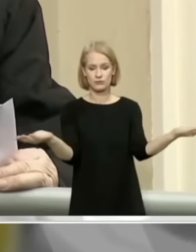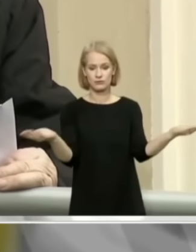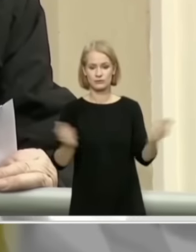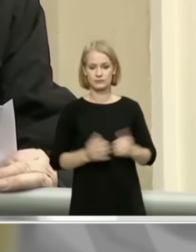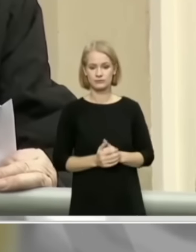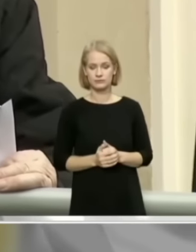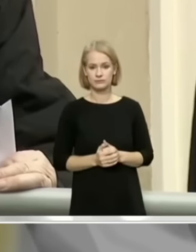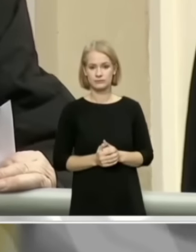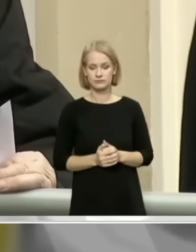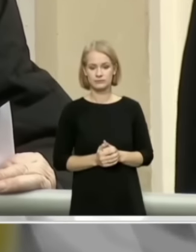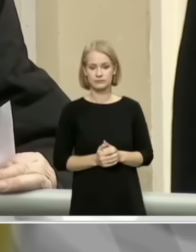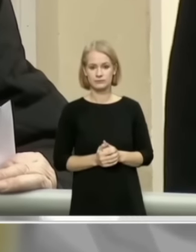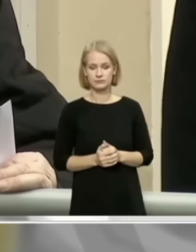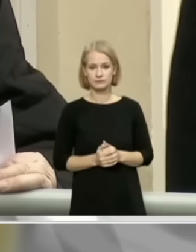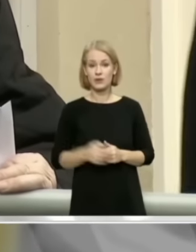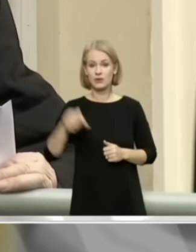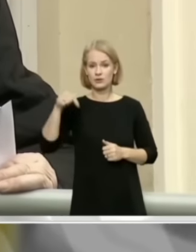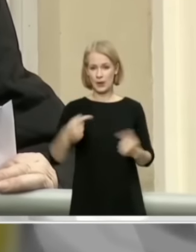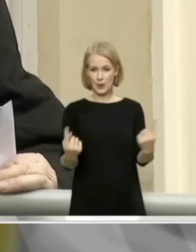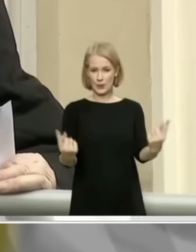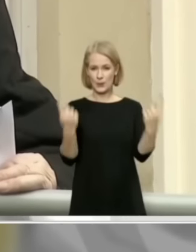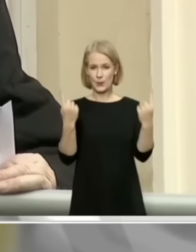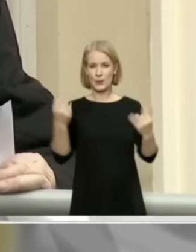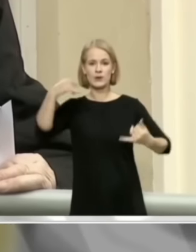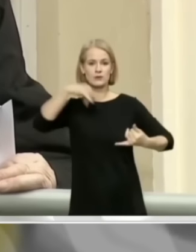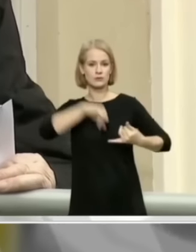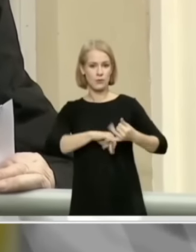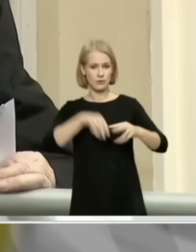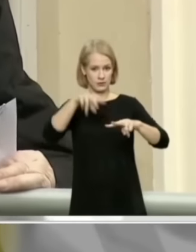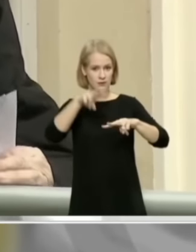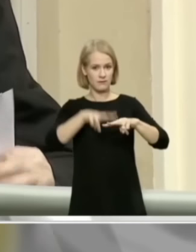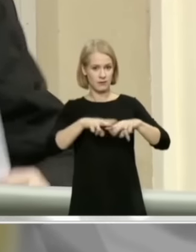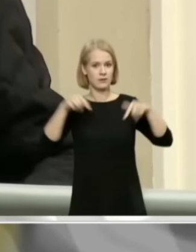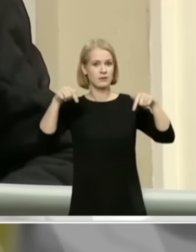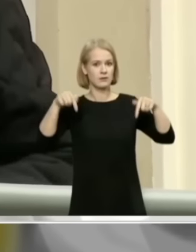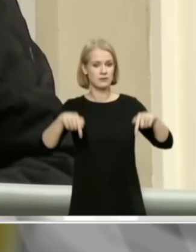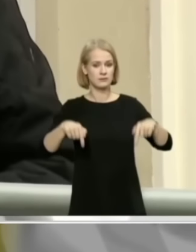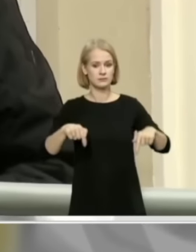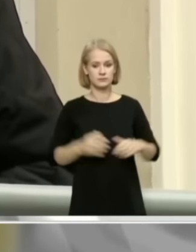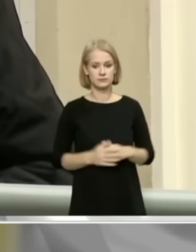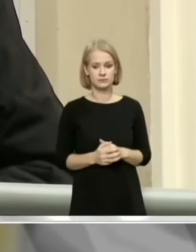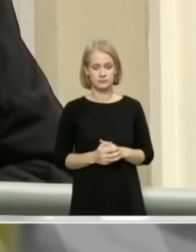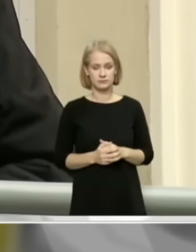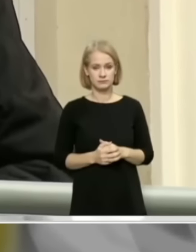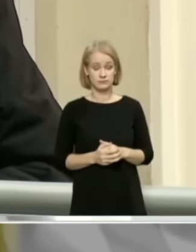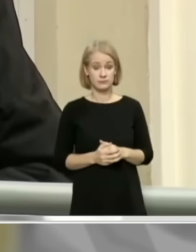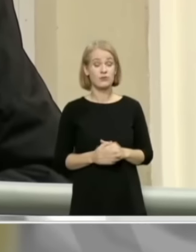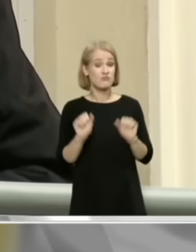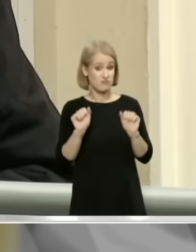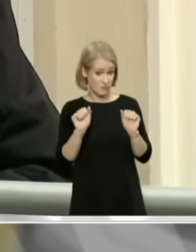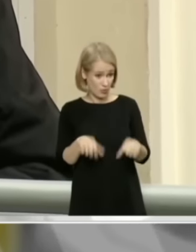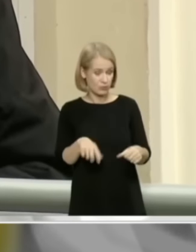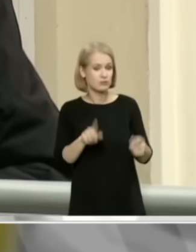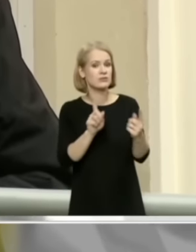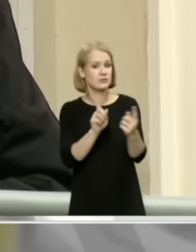garbingoje istorinėje susitikimų vietoje, kol dar susitinkame.